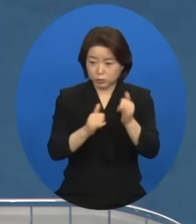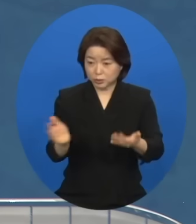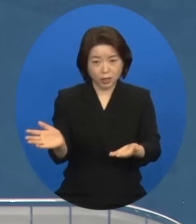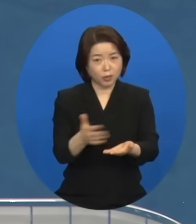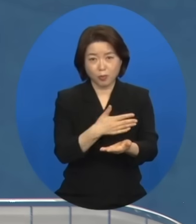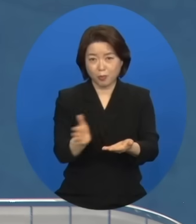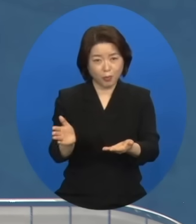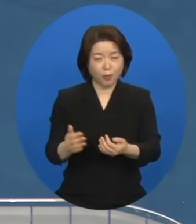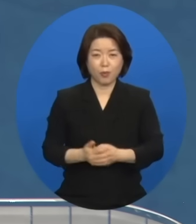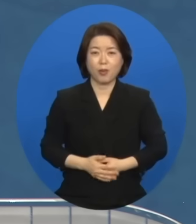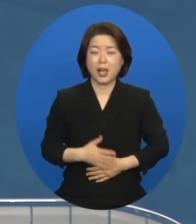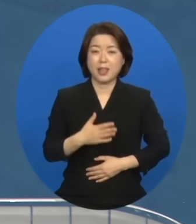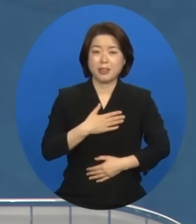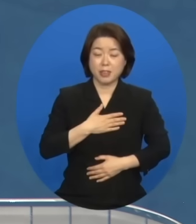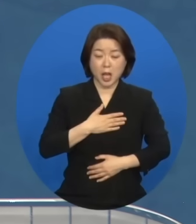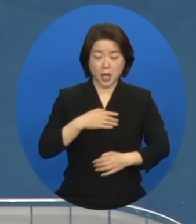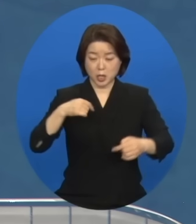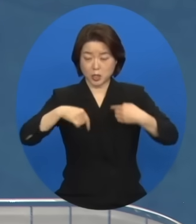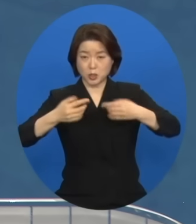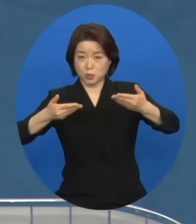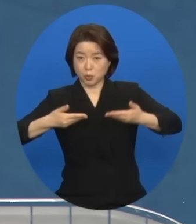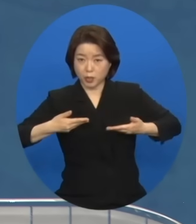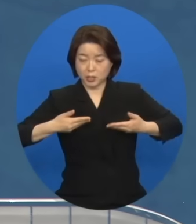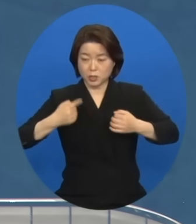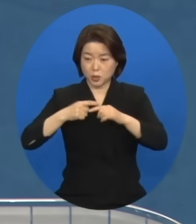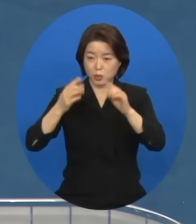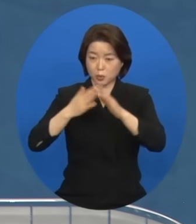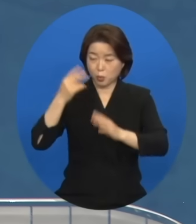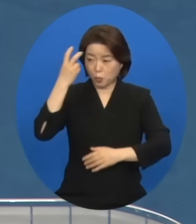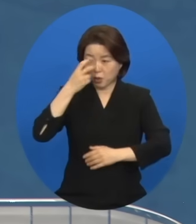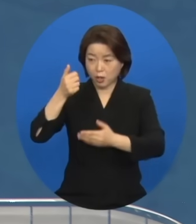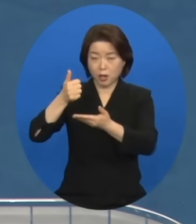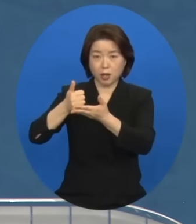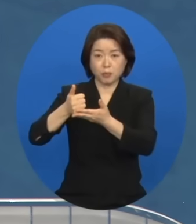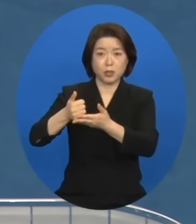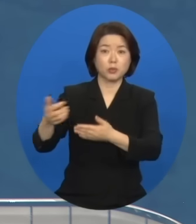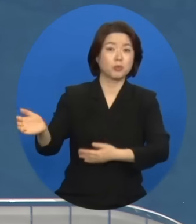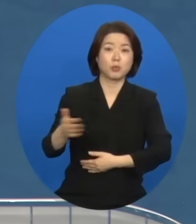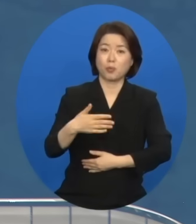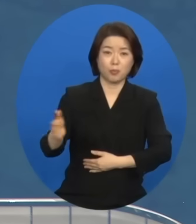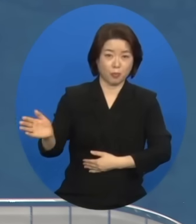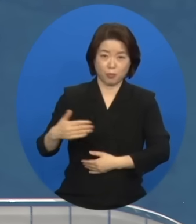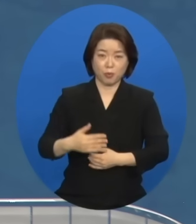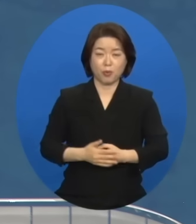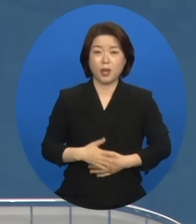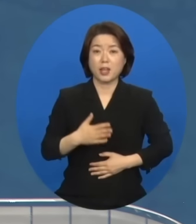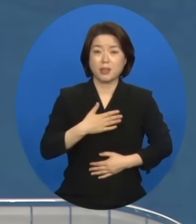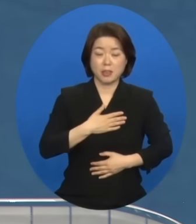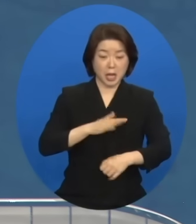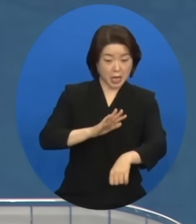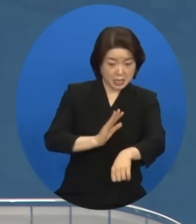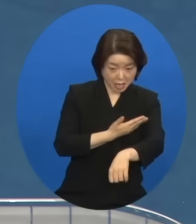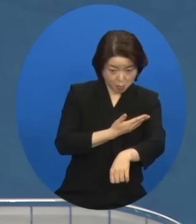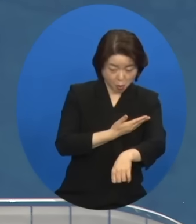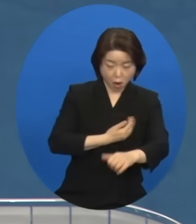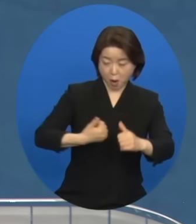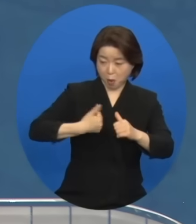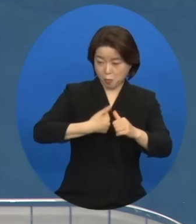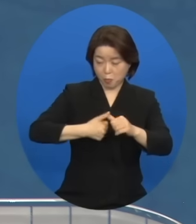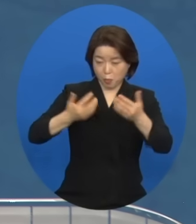없었습니다. 나를 지도해 줄 교회의 감독님이 없었습니다. 내가 잘못하면 꼬집어